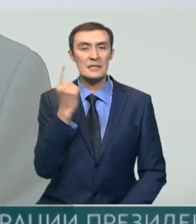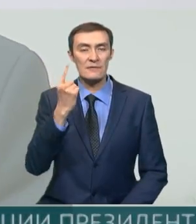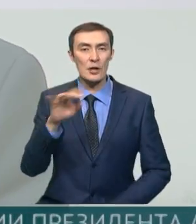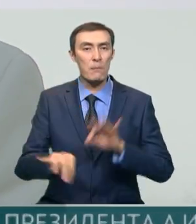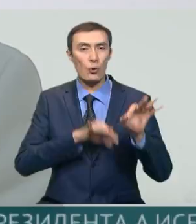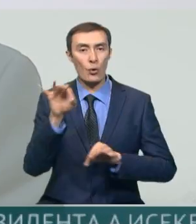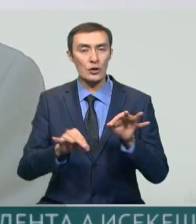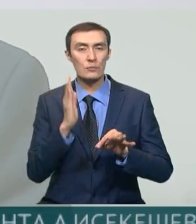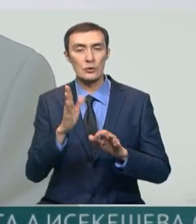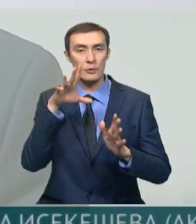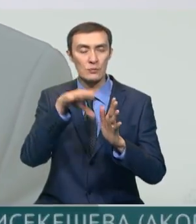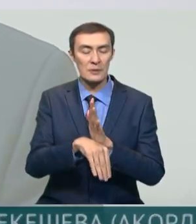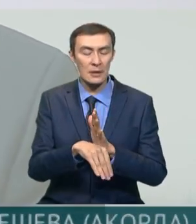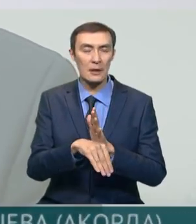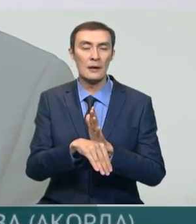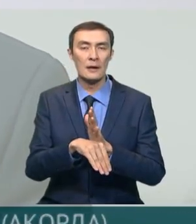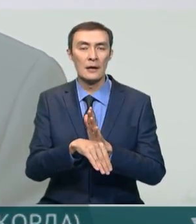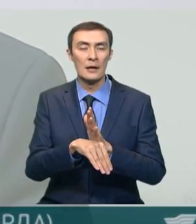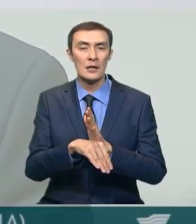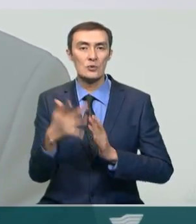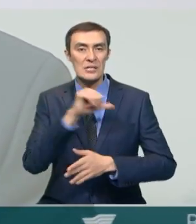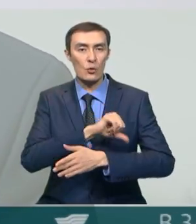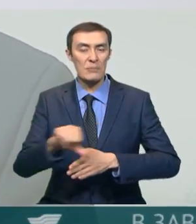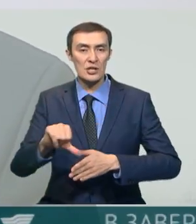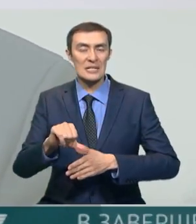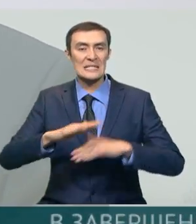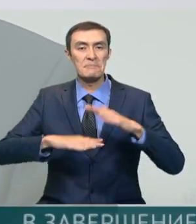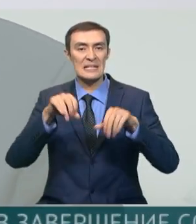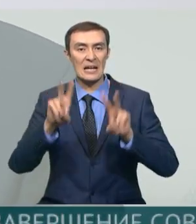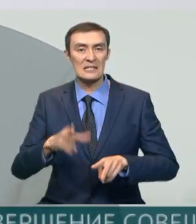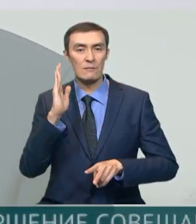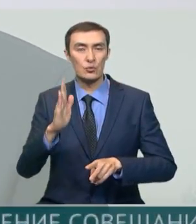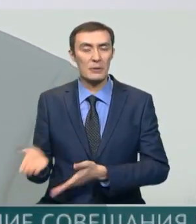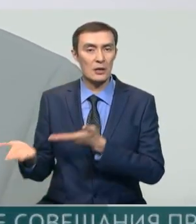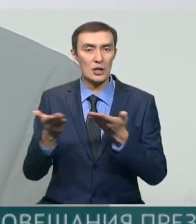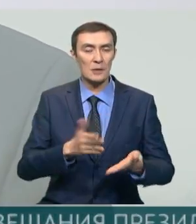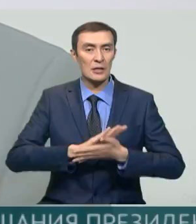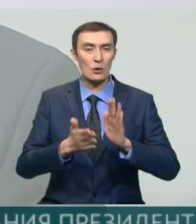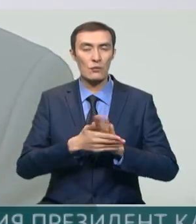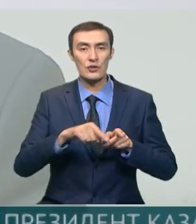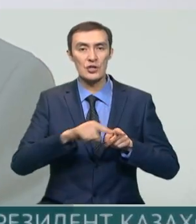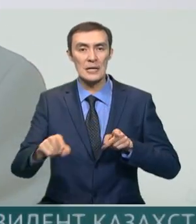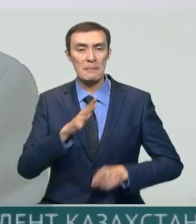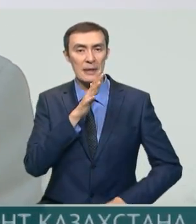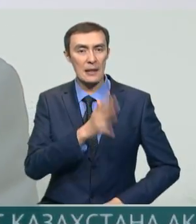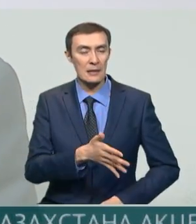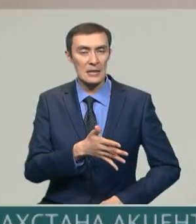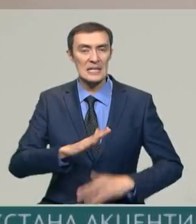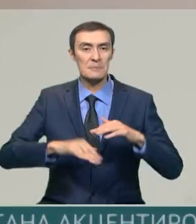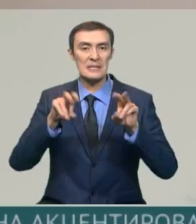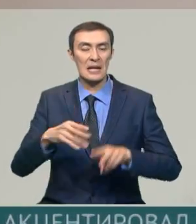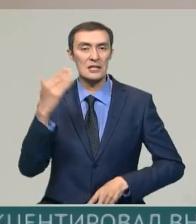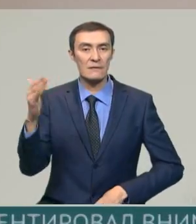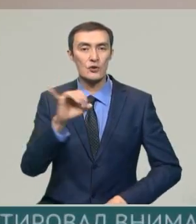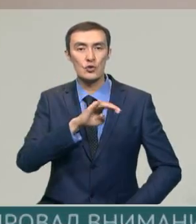будет предусмотрено привлечение зарубежных специалистов по договору. В течение 5 лет специалисты Южной